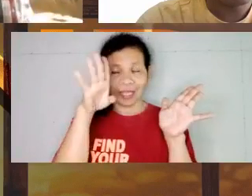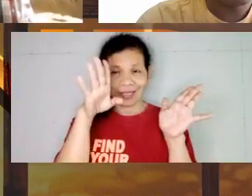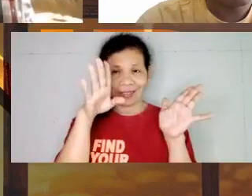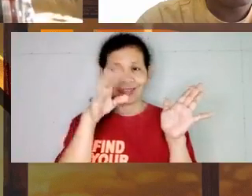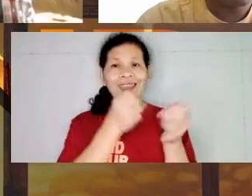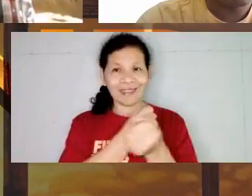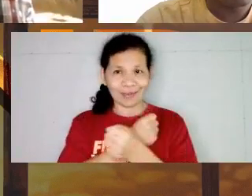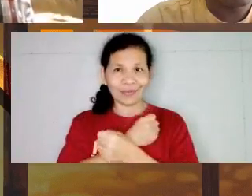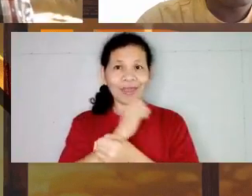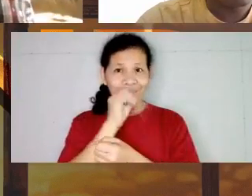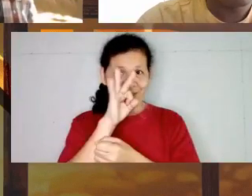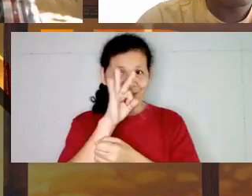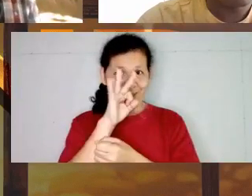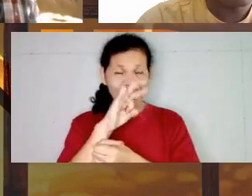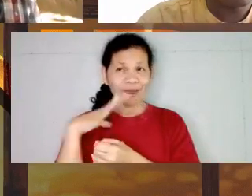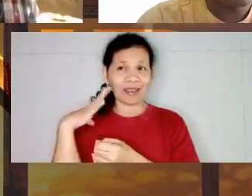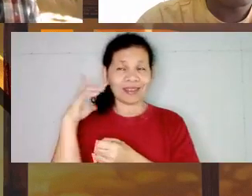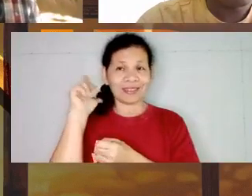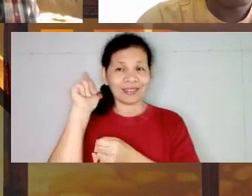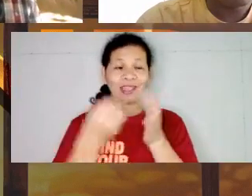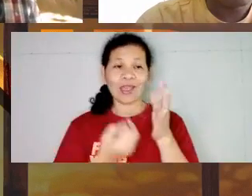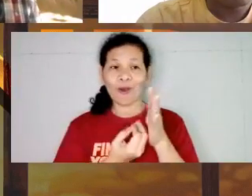yon. So, sa